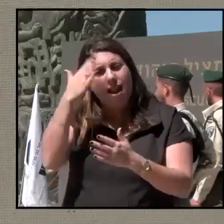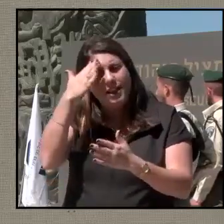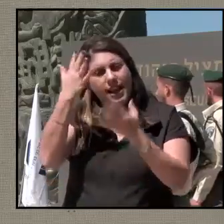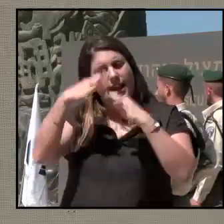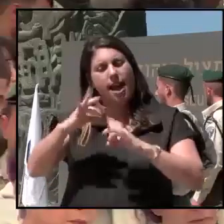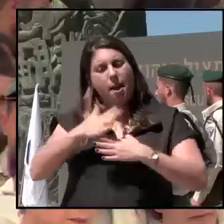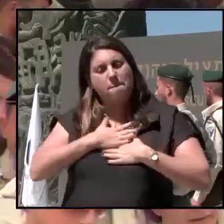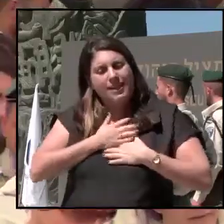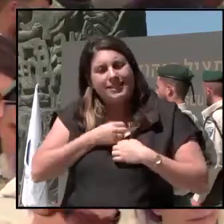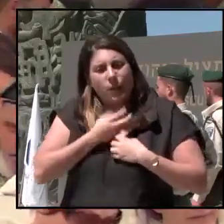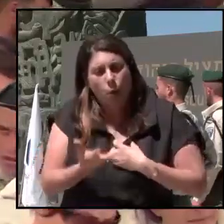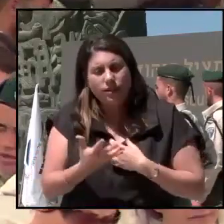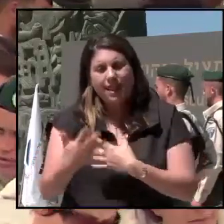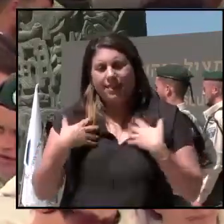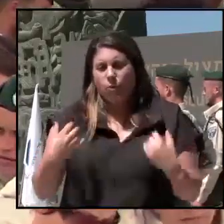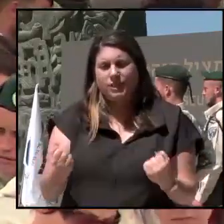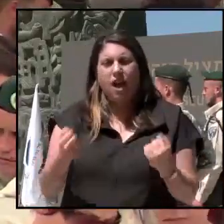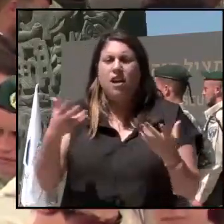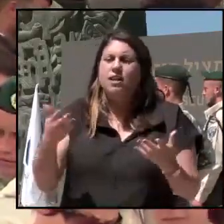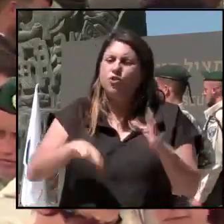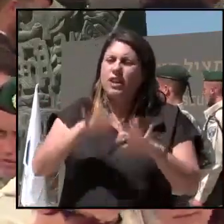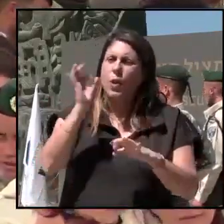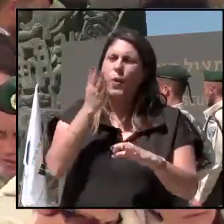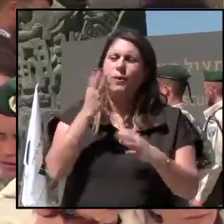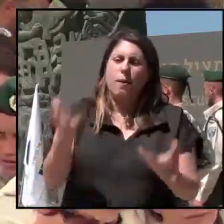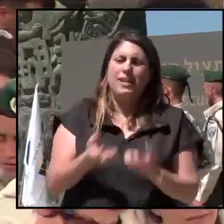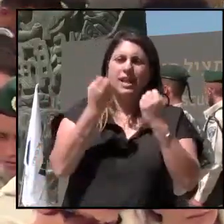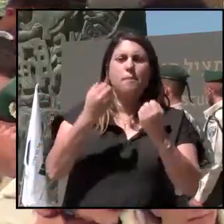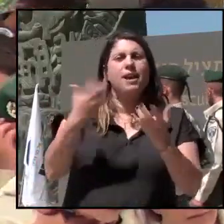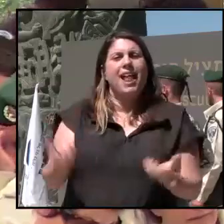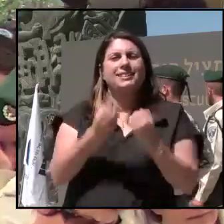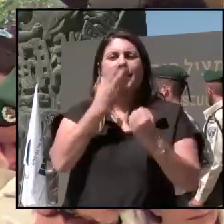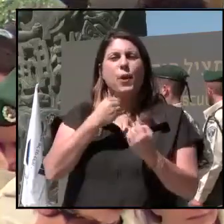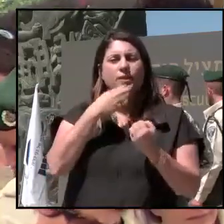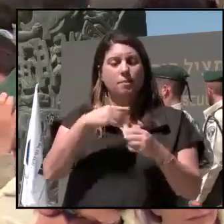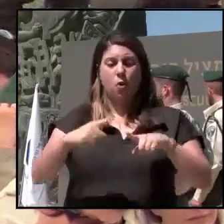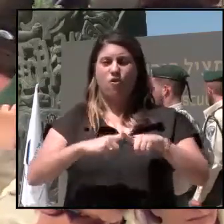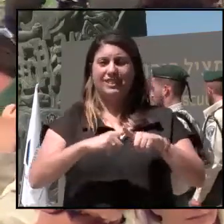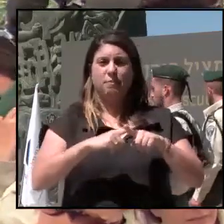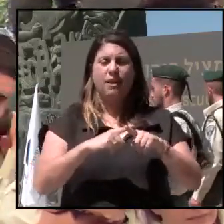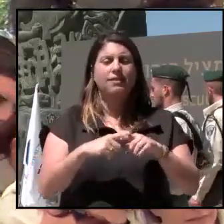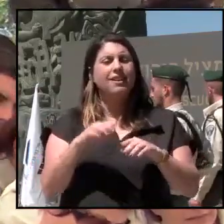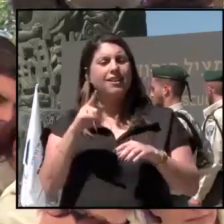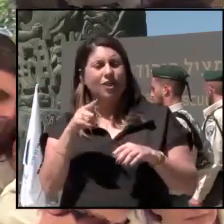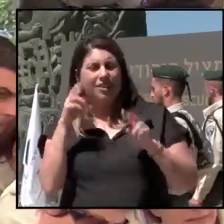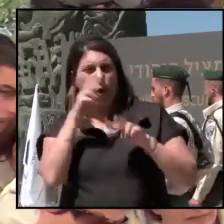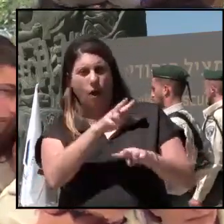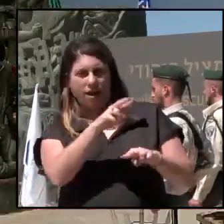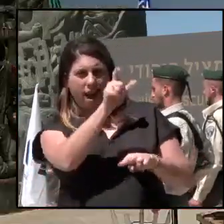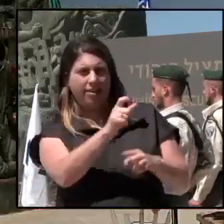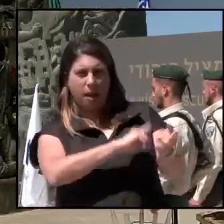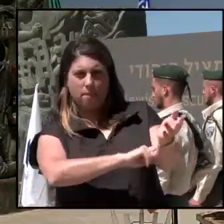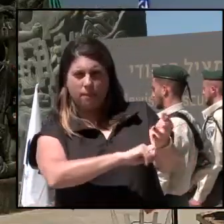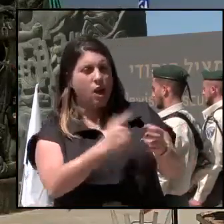והגבורה שגילו המצילים בהצלת יהודים אחרים במהלך השואה, ובסימן אל תעמוד על דם רעך